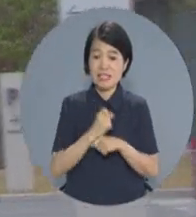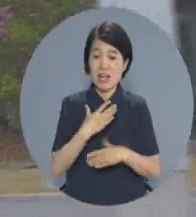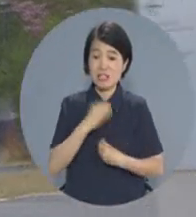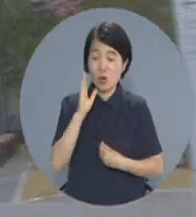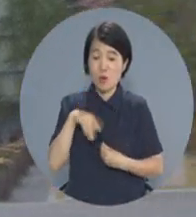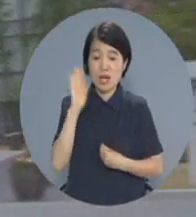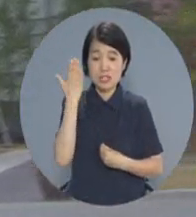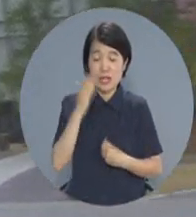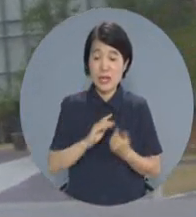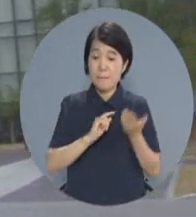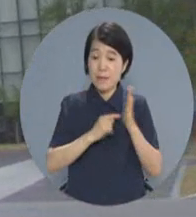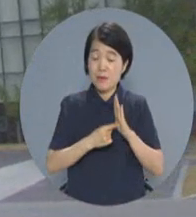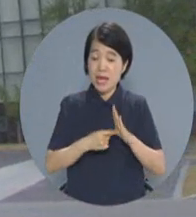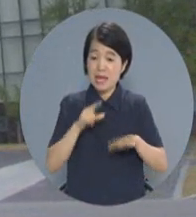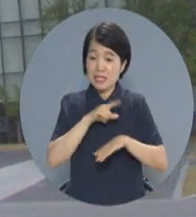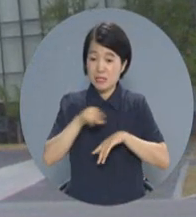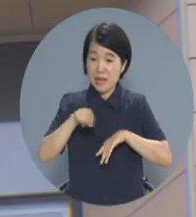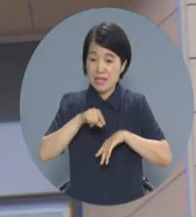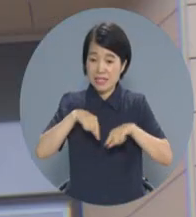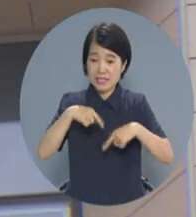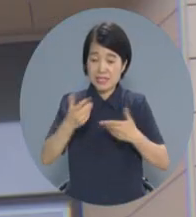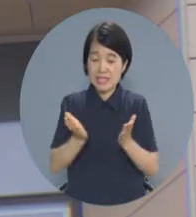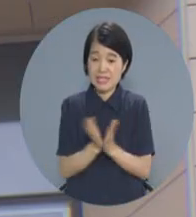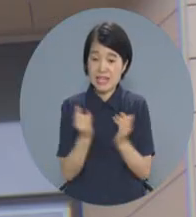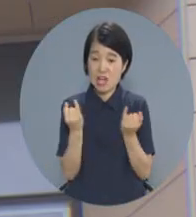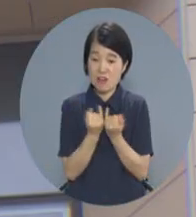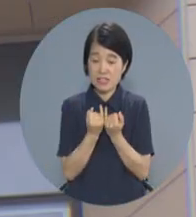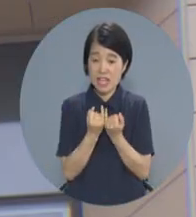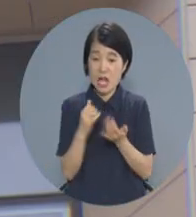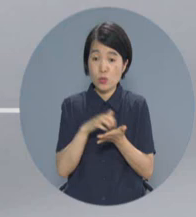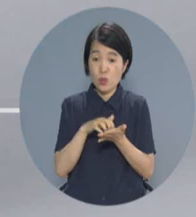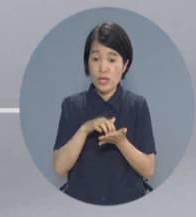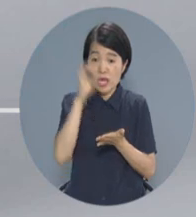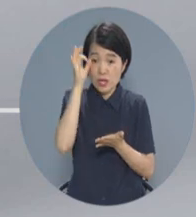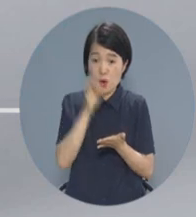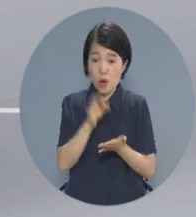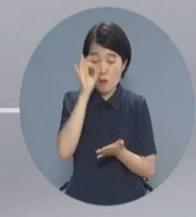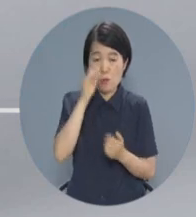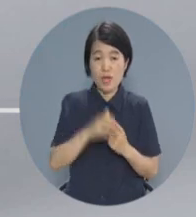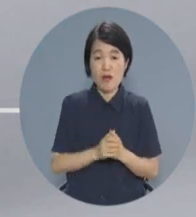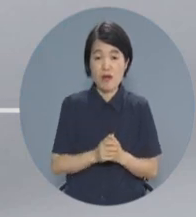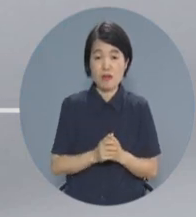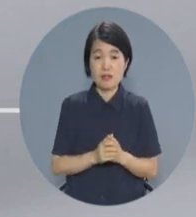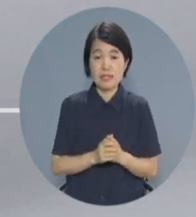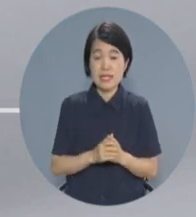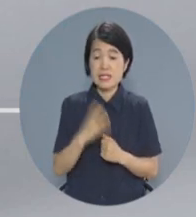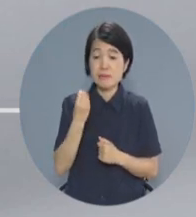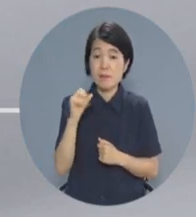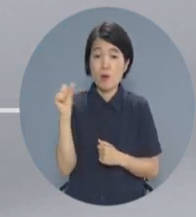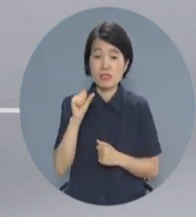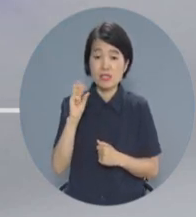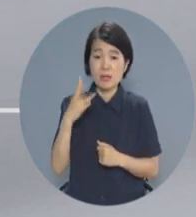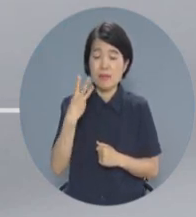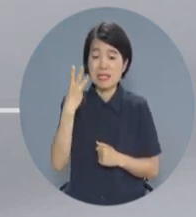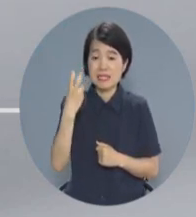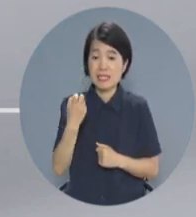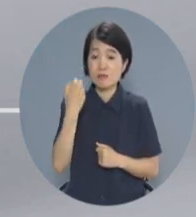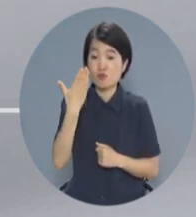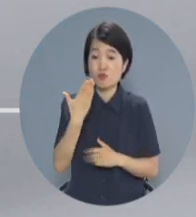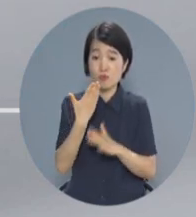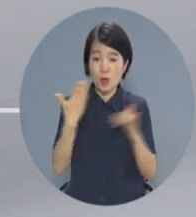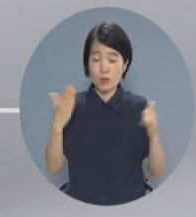행정안전부가 최근 발표한 지방자치단체 여성공무원 인사통계에 따르면 지난해 말 총 14만